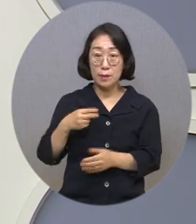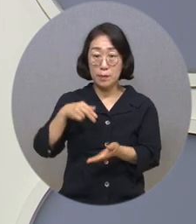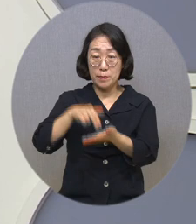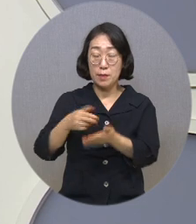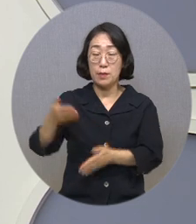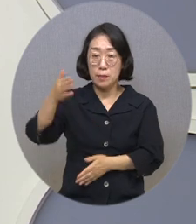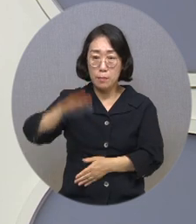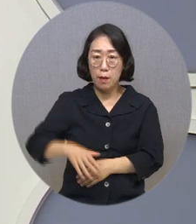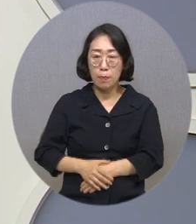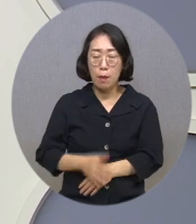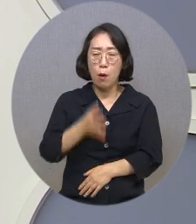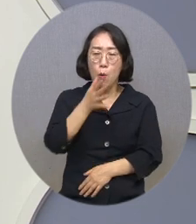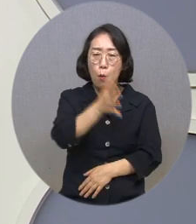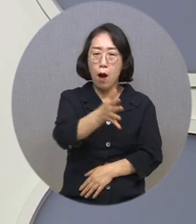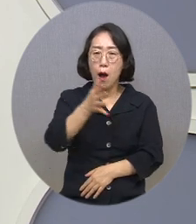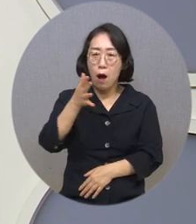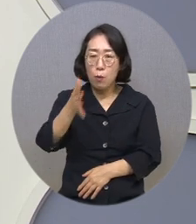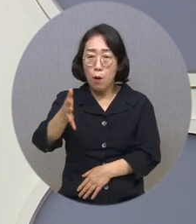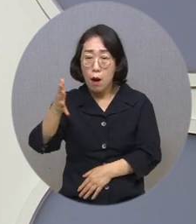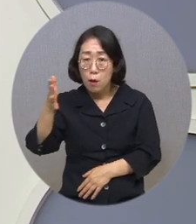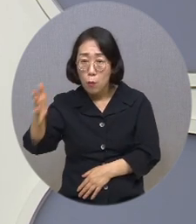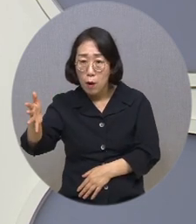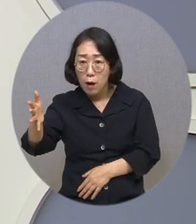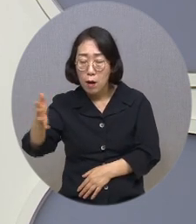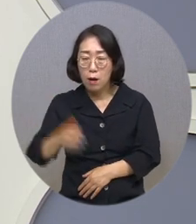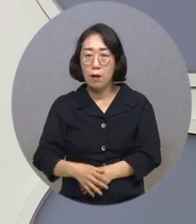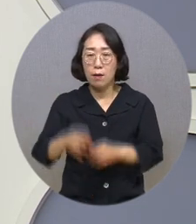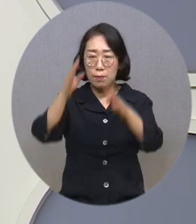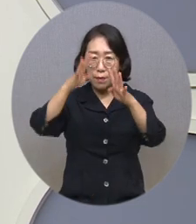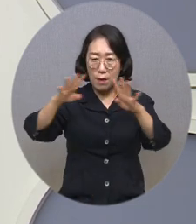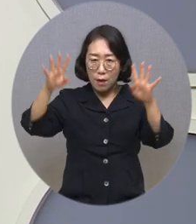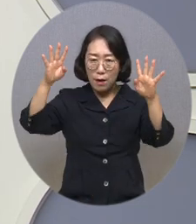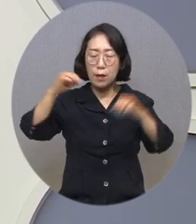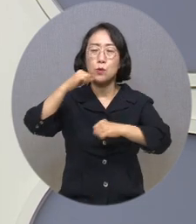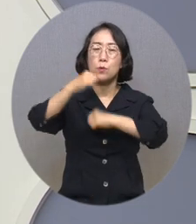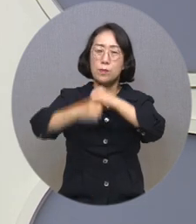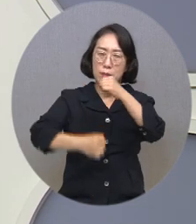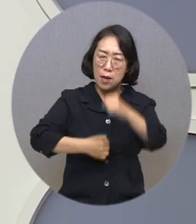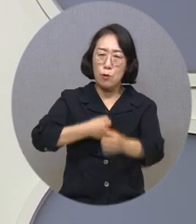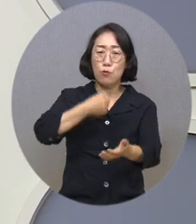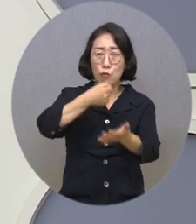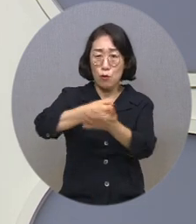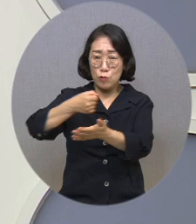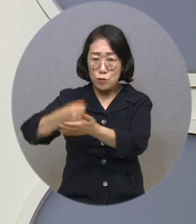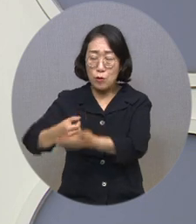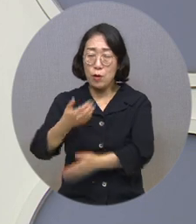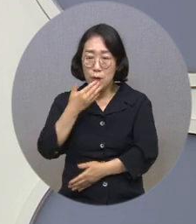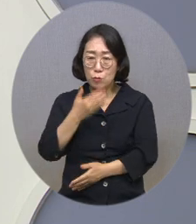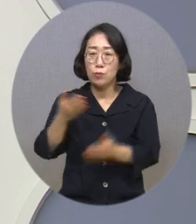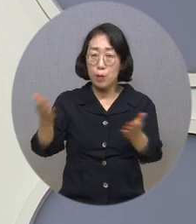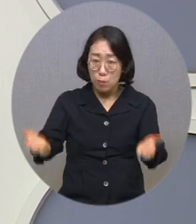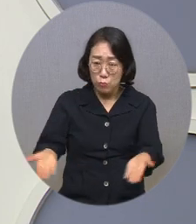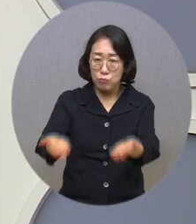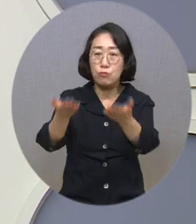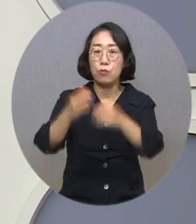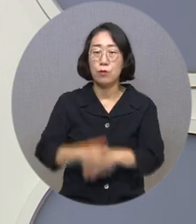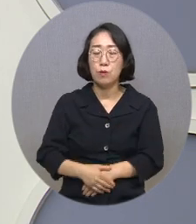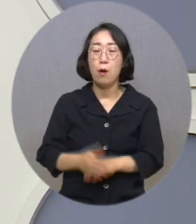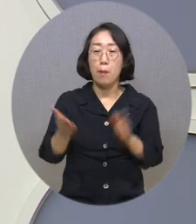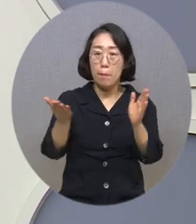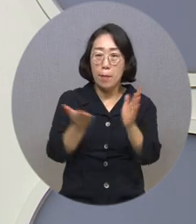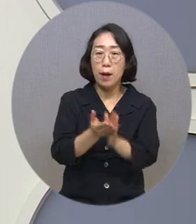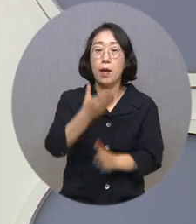학과라든지 이런 것들을 좀 조금은 대학에 자율권을 주어서 거기에 맞게 균형이라든지 복지라든지